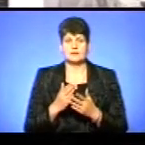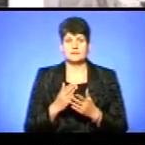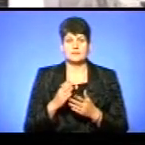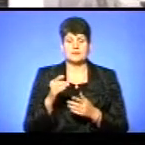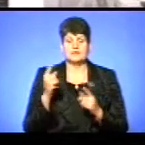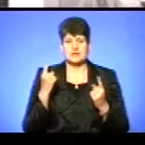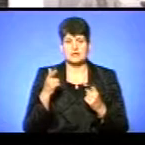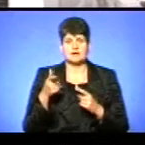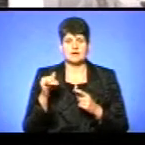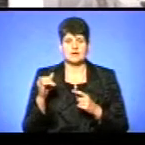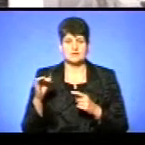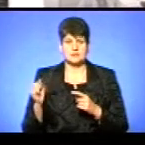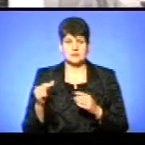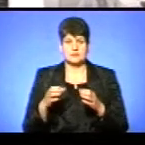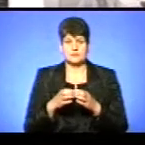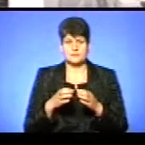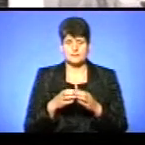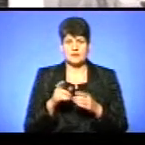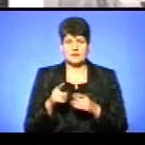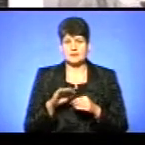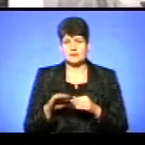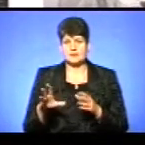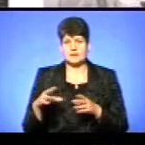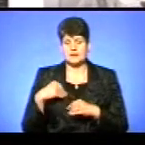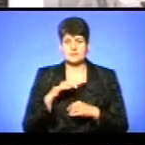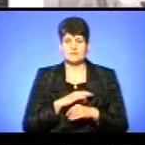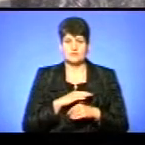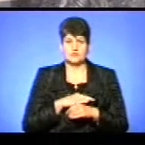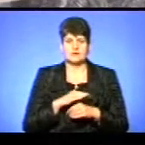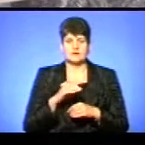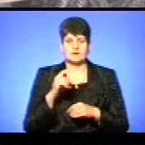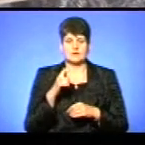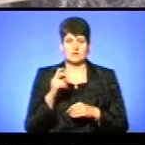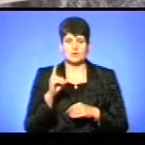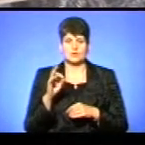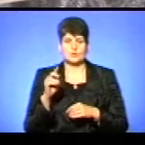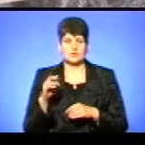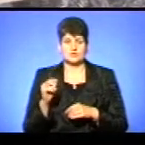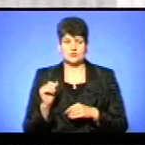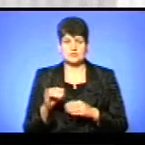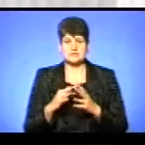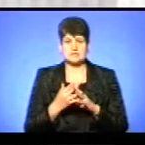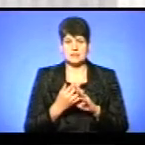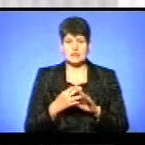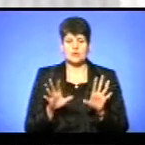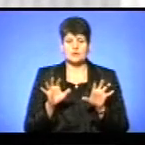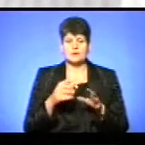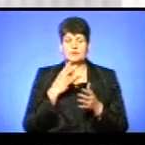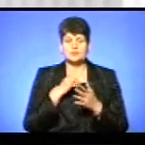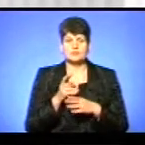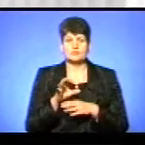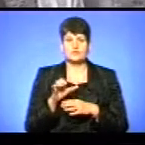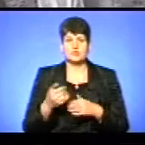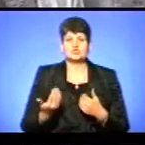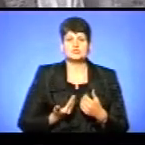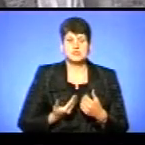об'єднаної громади. Малюки разом зі своєю вихователькою Христиною Козачок. Сільський голова Олег Кохман показує світлини із